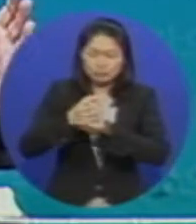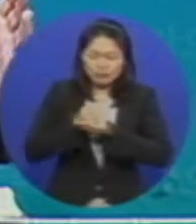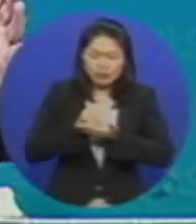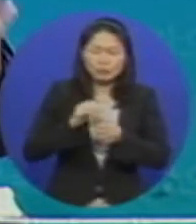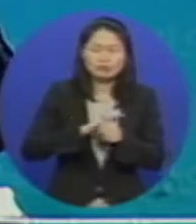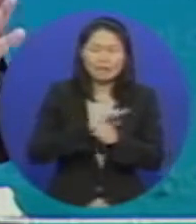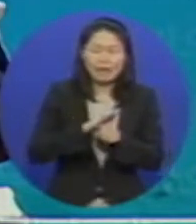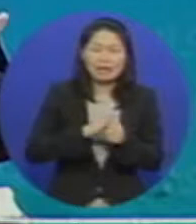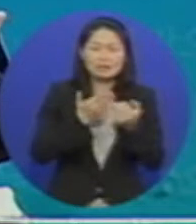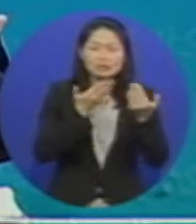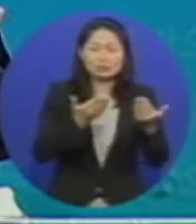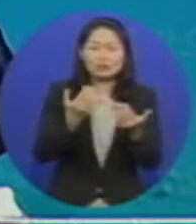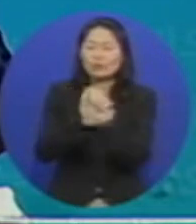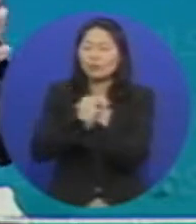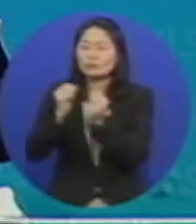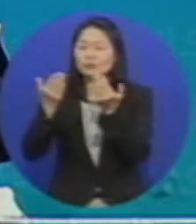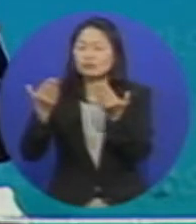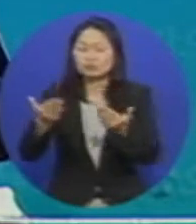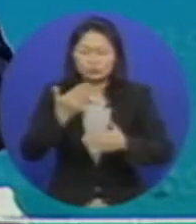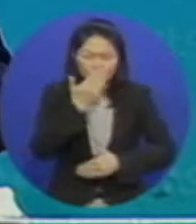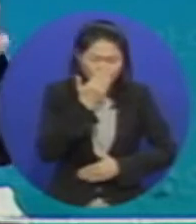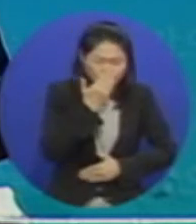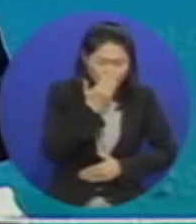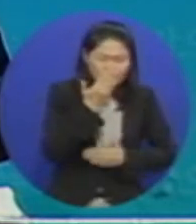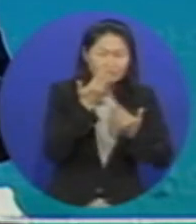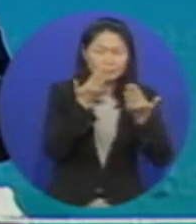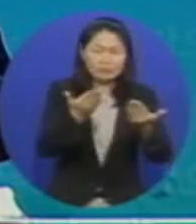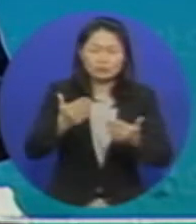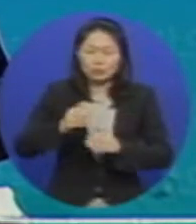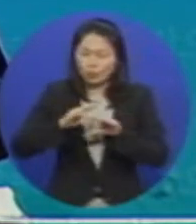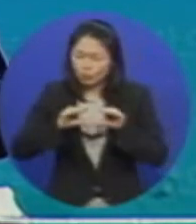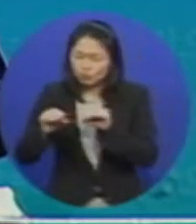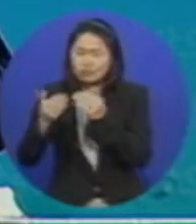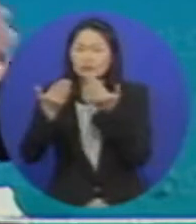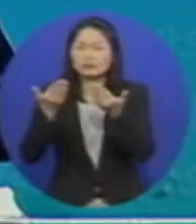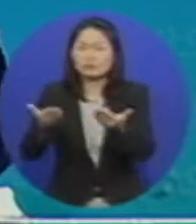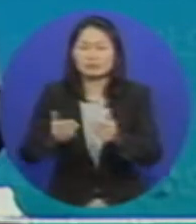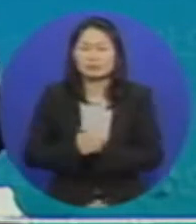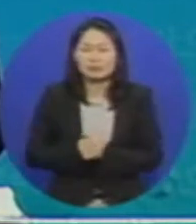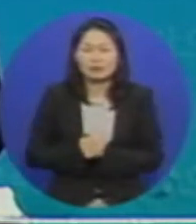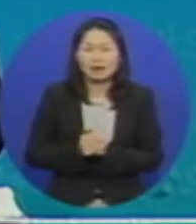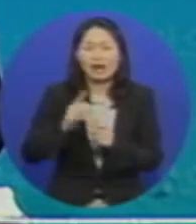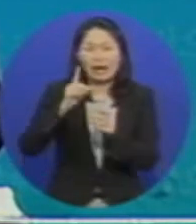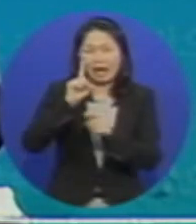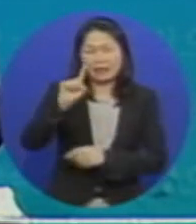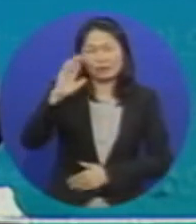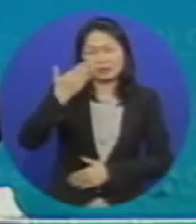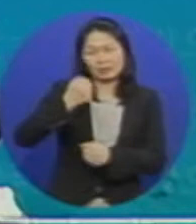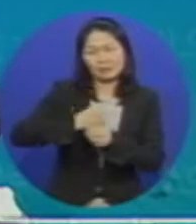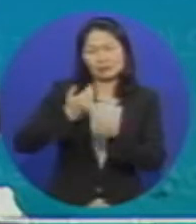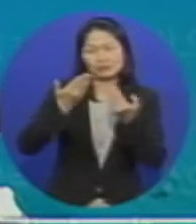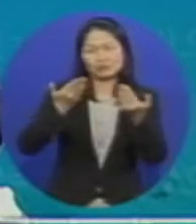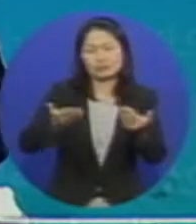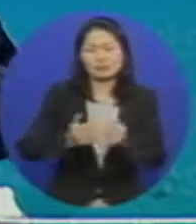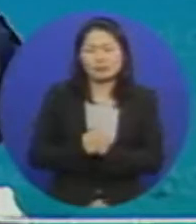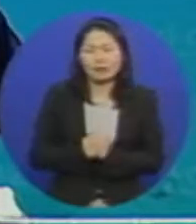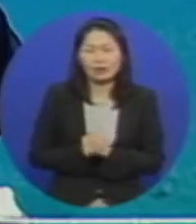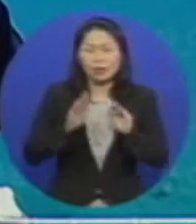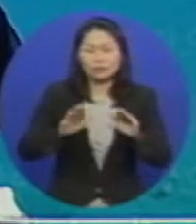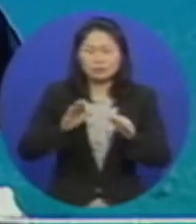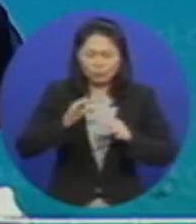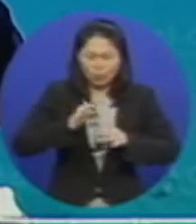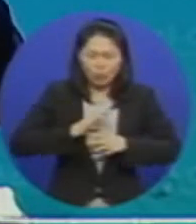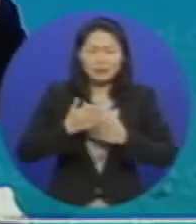사랑하게 하고 용납하기 하고 겸손하게 하고 원유 하게 하고 하나되게 만드세요 오늘 그